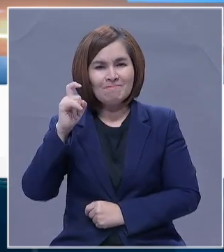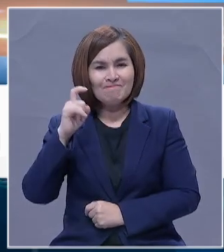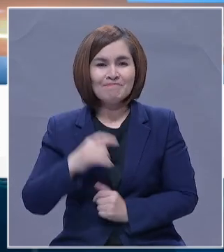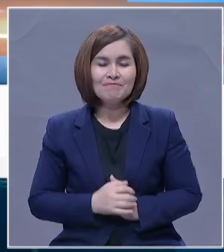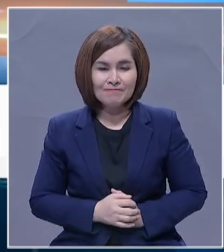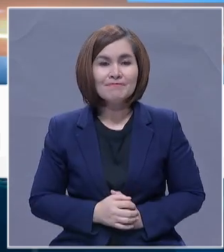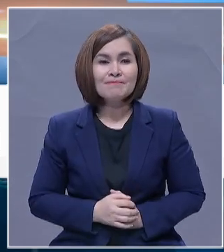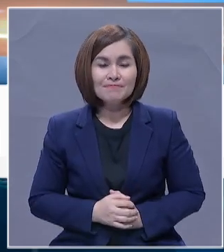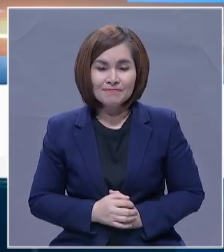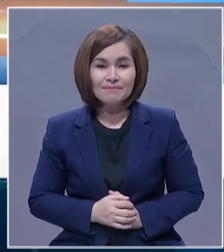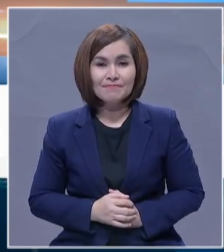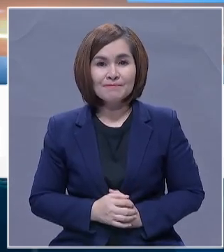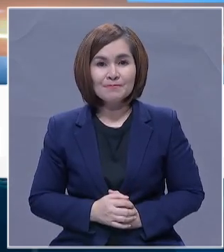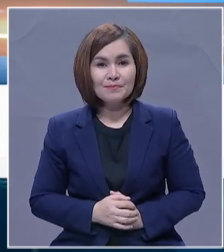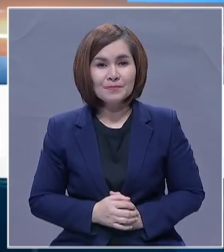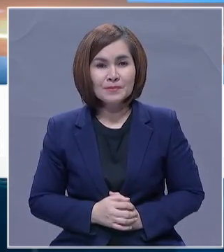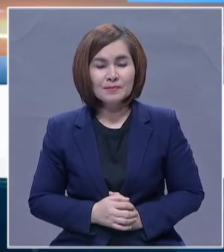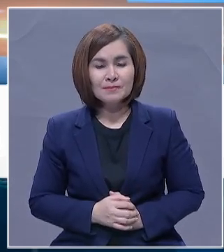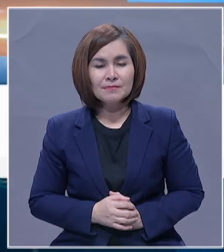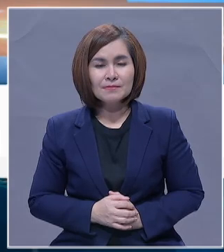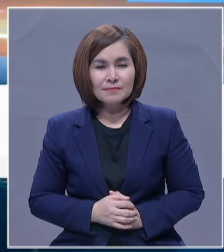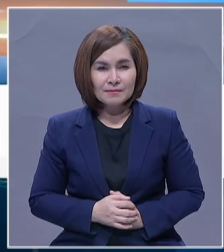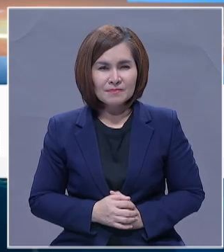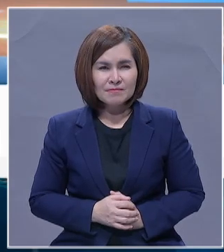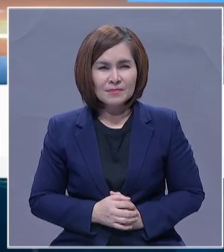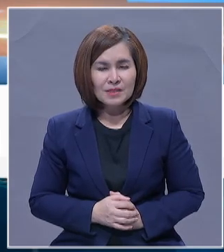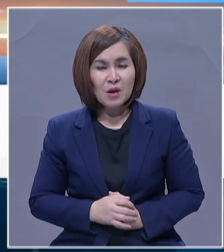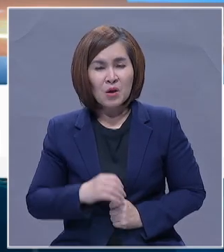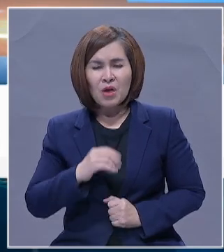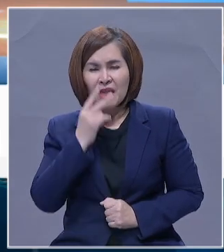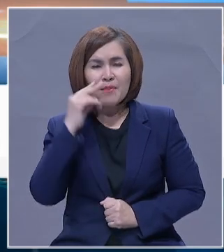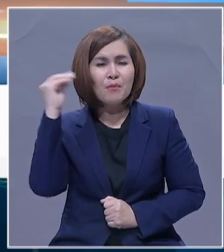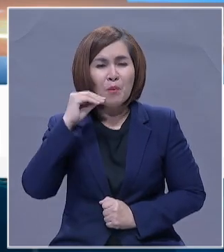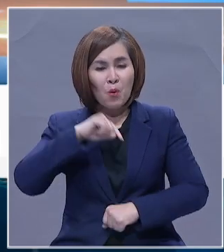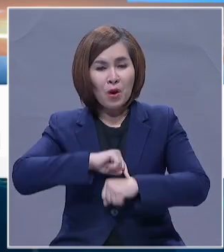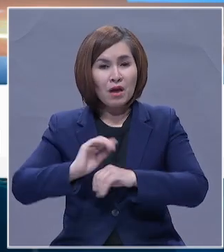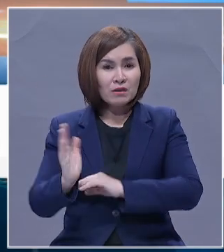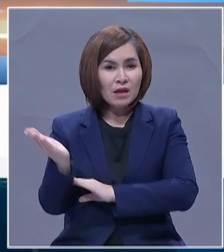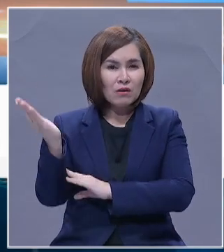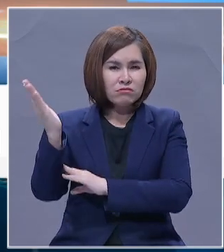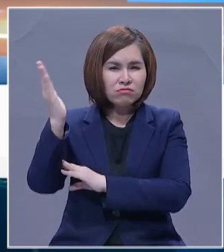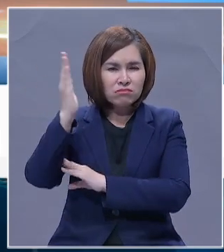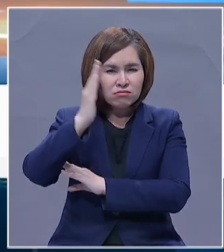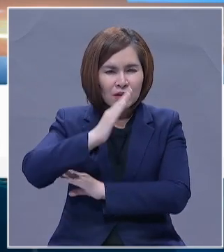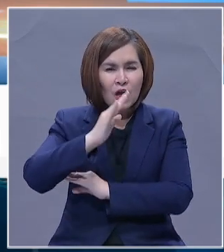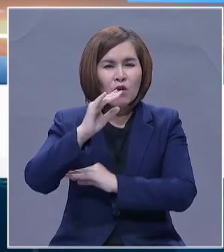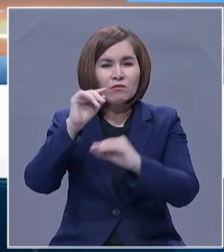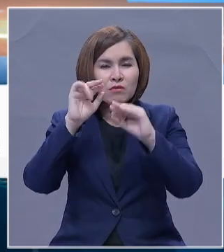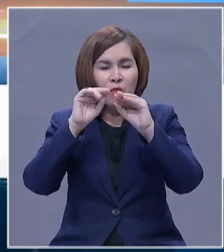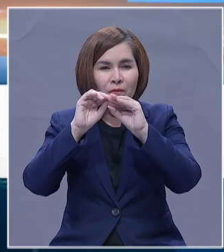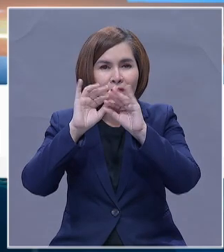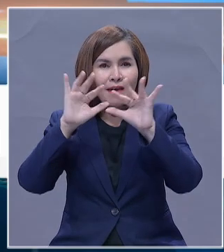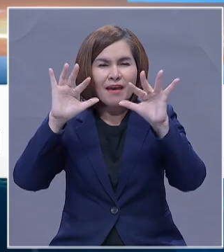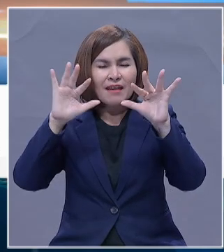เออแต่ว่าคือมันจะเป็นแบบนี้แหละนะฮะช่วงสายๆถึงเย็นเนี่ยเหมือนกับฝุ่นมันจะเบาบางลงแต่ถ้าช่วงเช้า